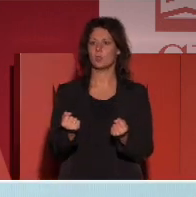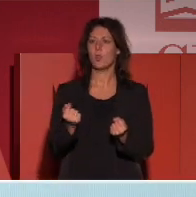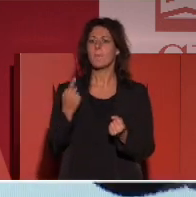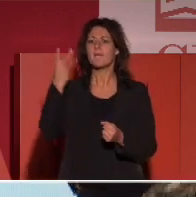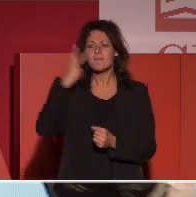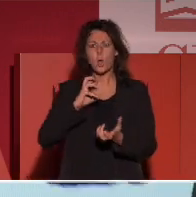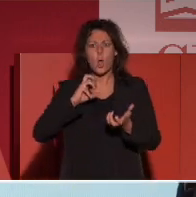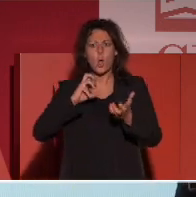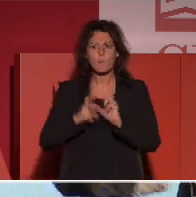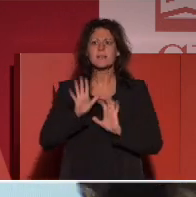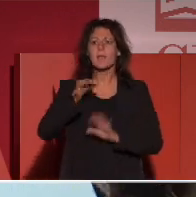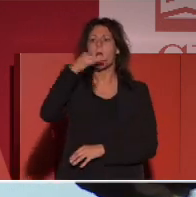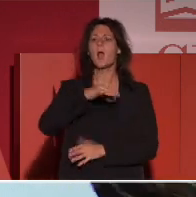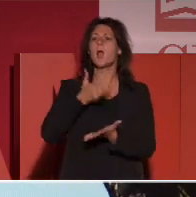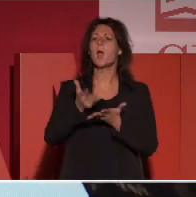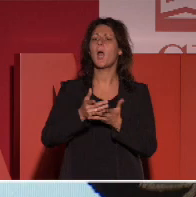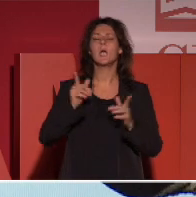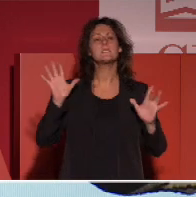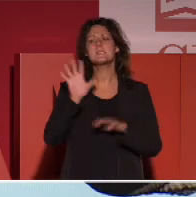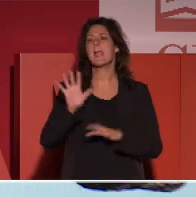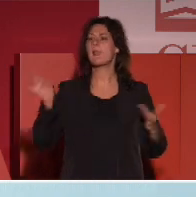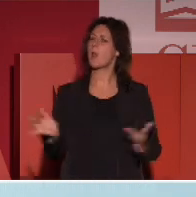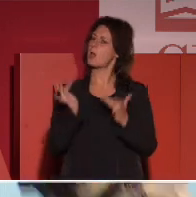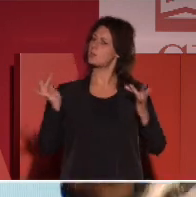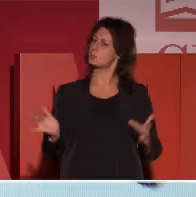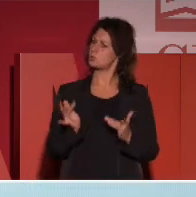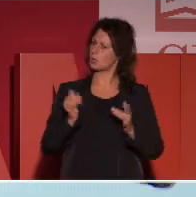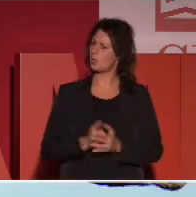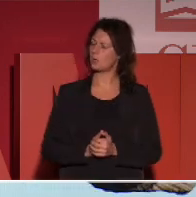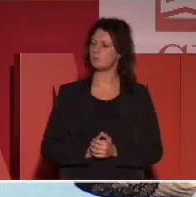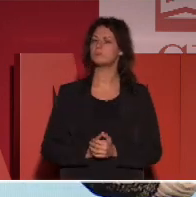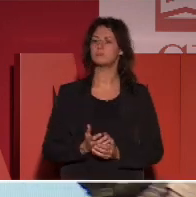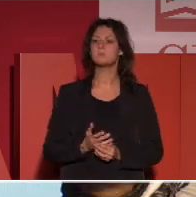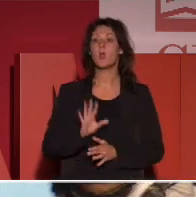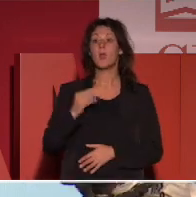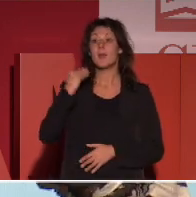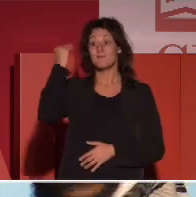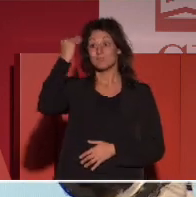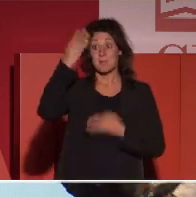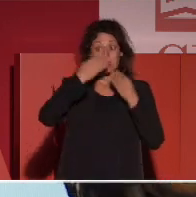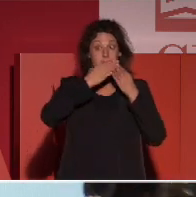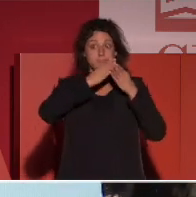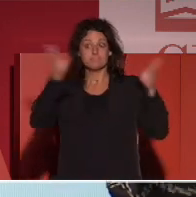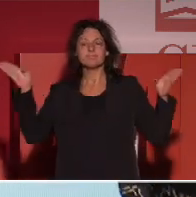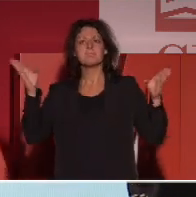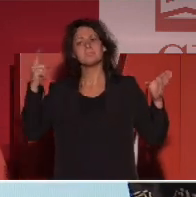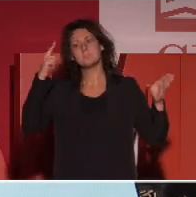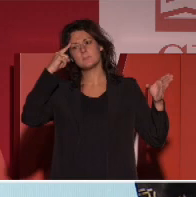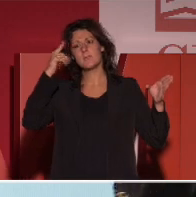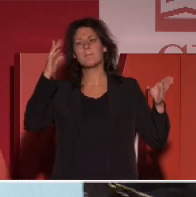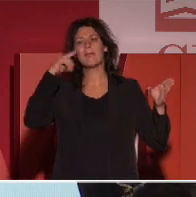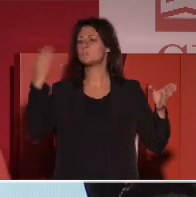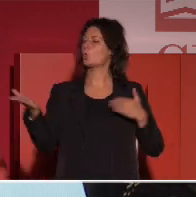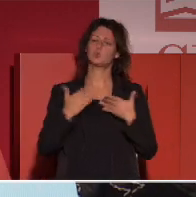di forma che è sempre più più gradita thank big a me innanzitutto se posso aprire il mio cuore fa venire in mente sex and